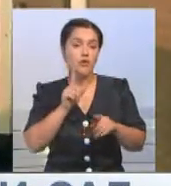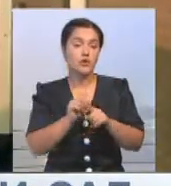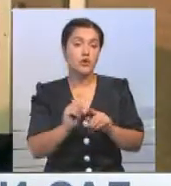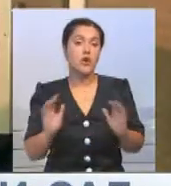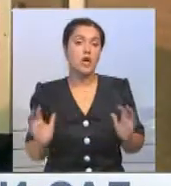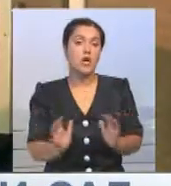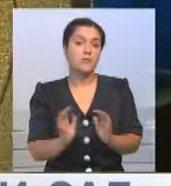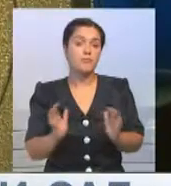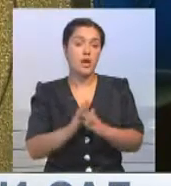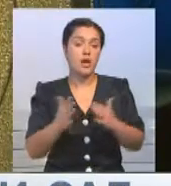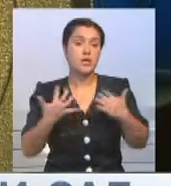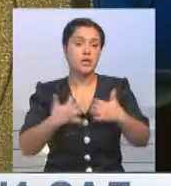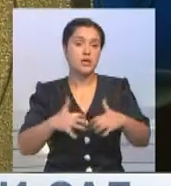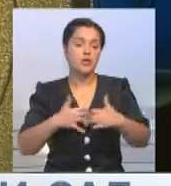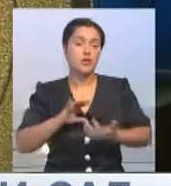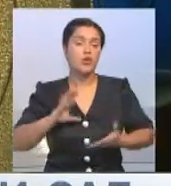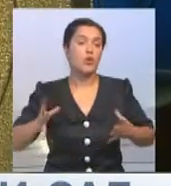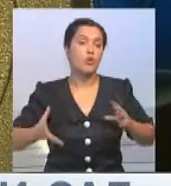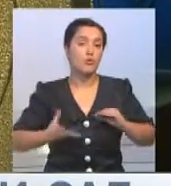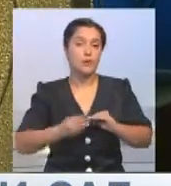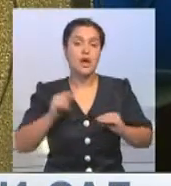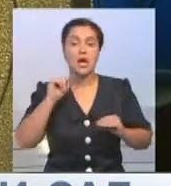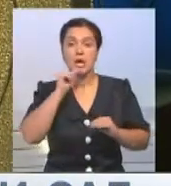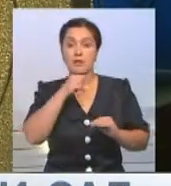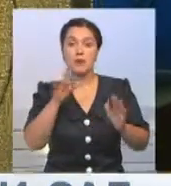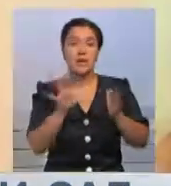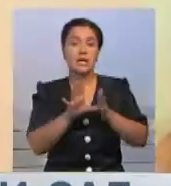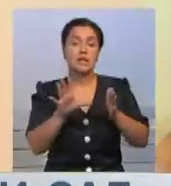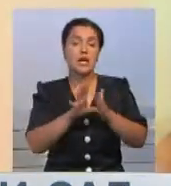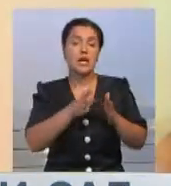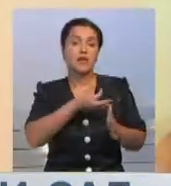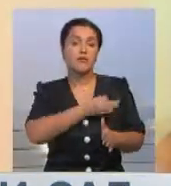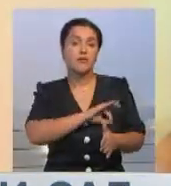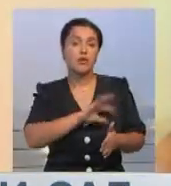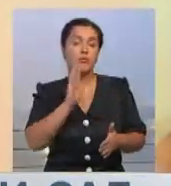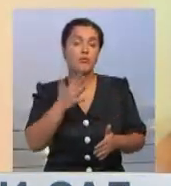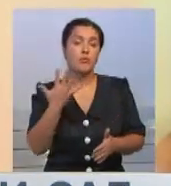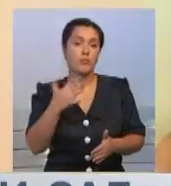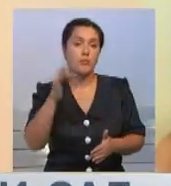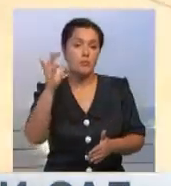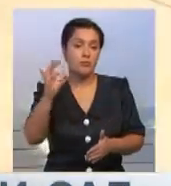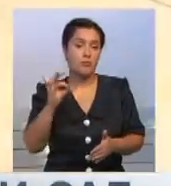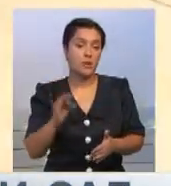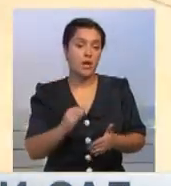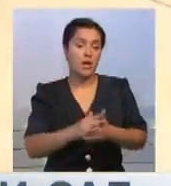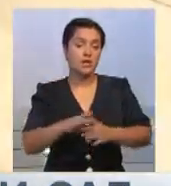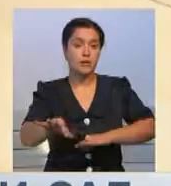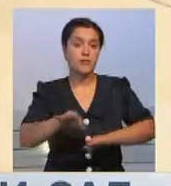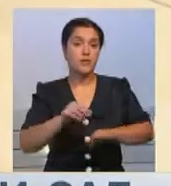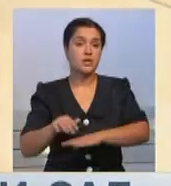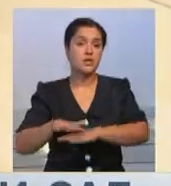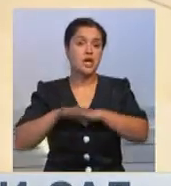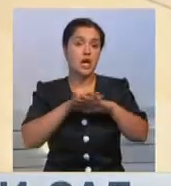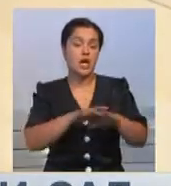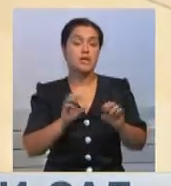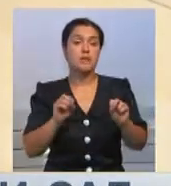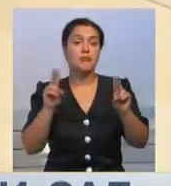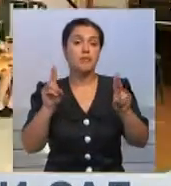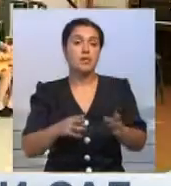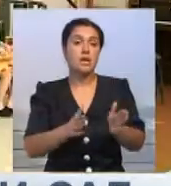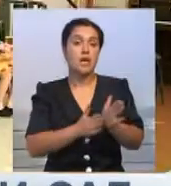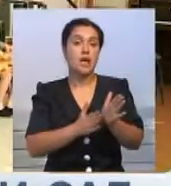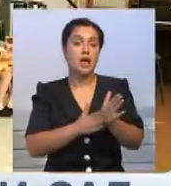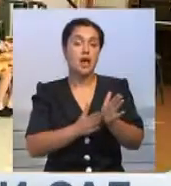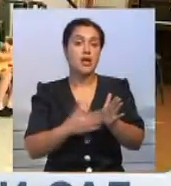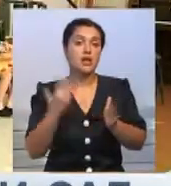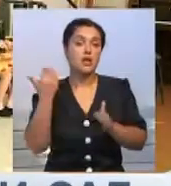расчетам специалистов, общая экономия энергоэффективного яслисада достигнет 50%. Проект финансируется за счет специального гранта